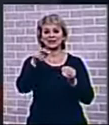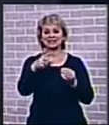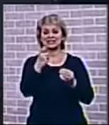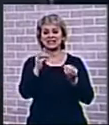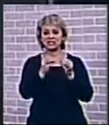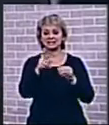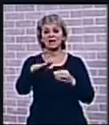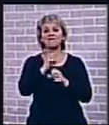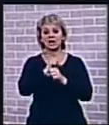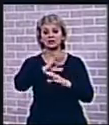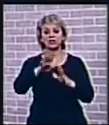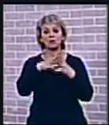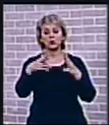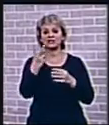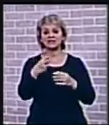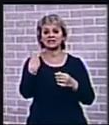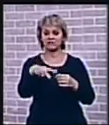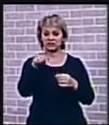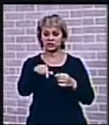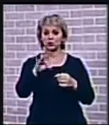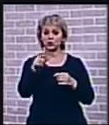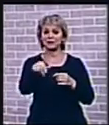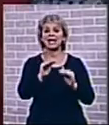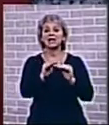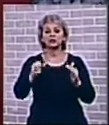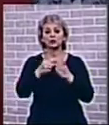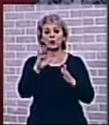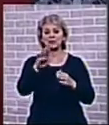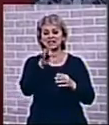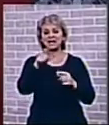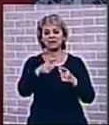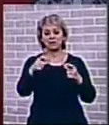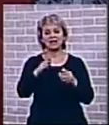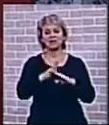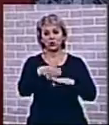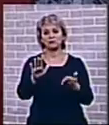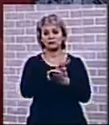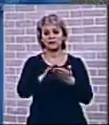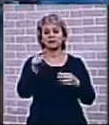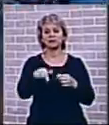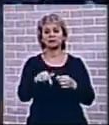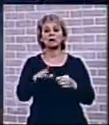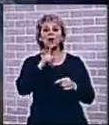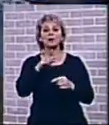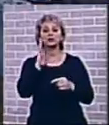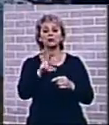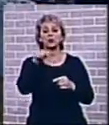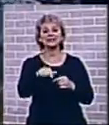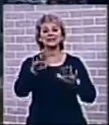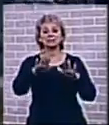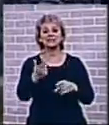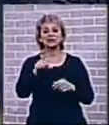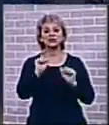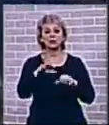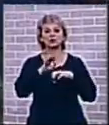в выходной не больше 220. А детям до 5 лет вход бесплатный. У молодежи будет место,